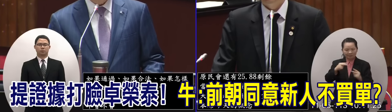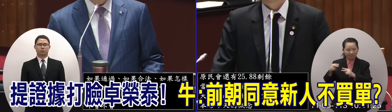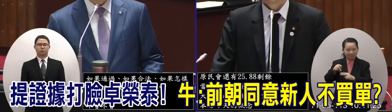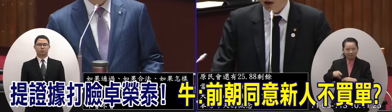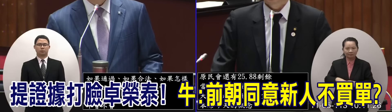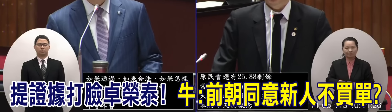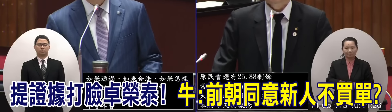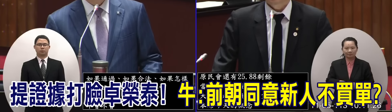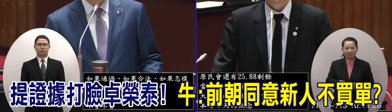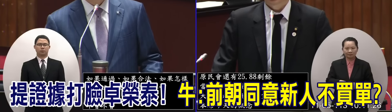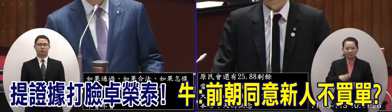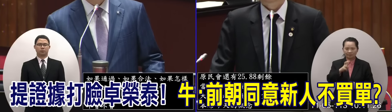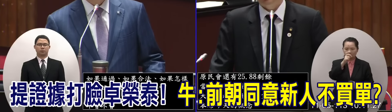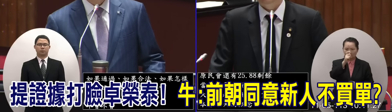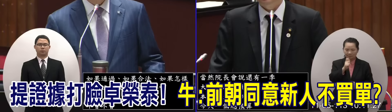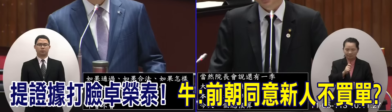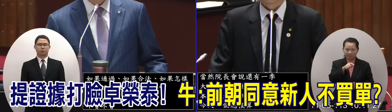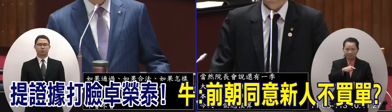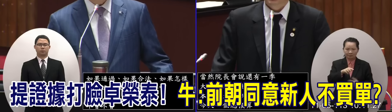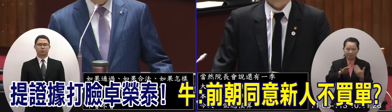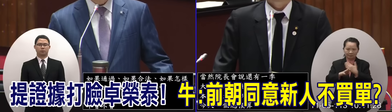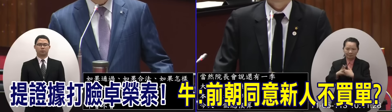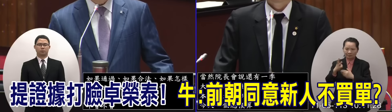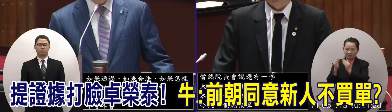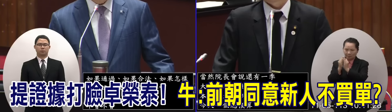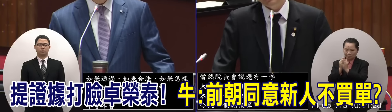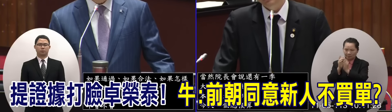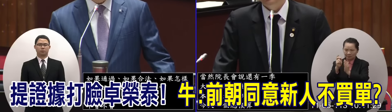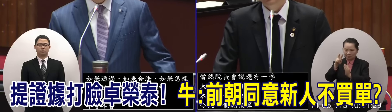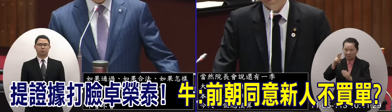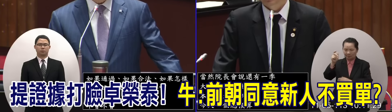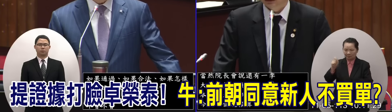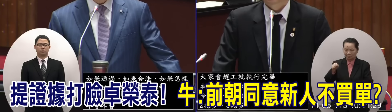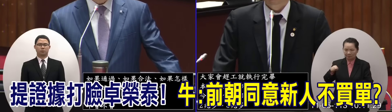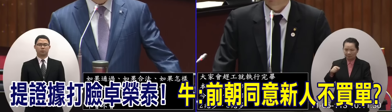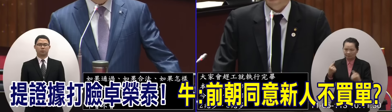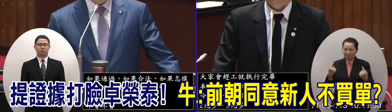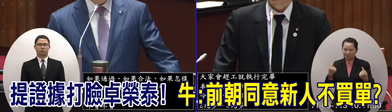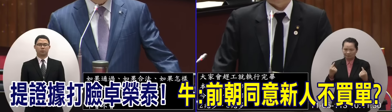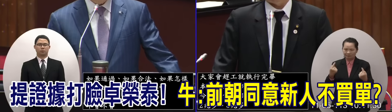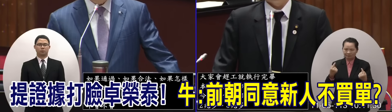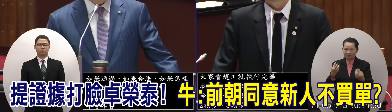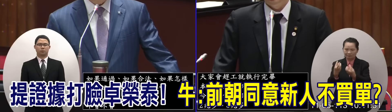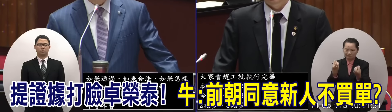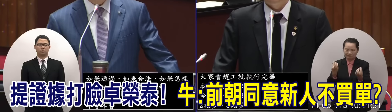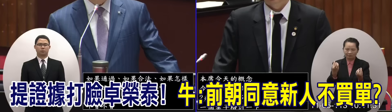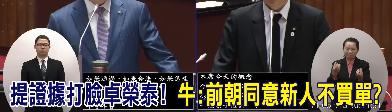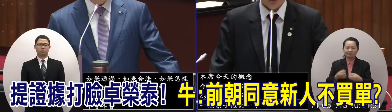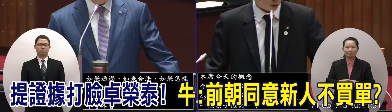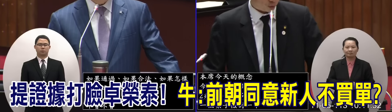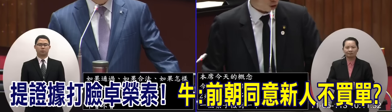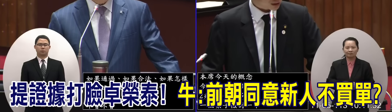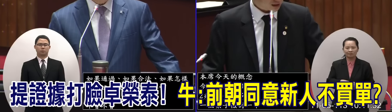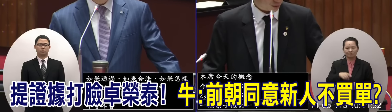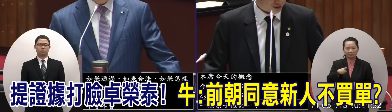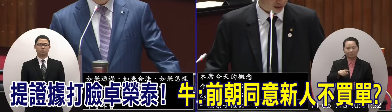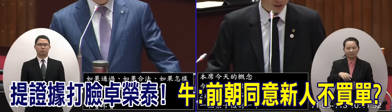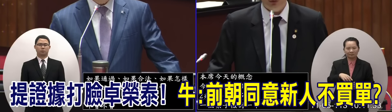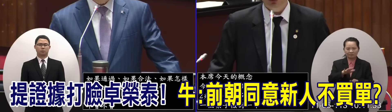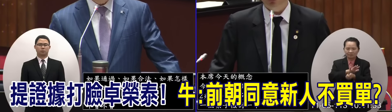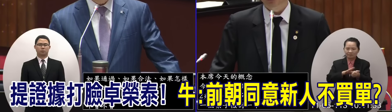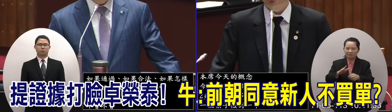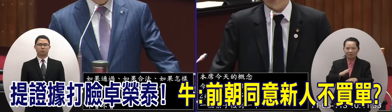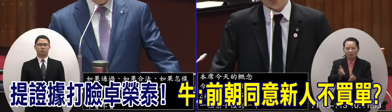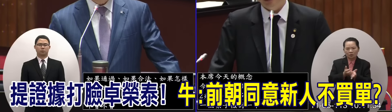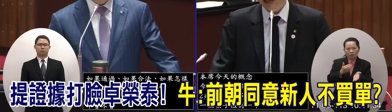整，20亿相较于3兆2千亿，它其实是非常非常小的数字啊，它甚至都不构成你前面讲的